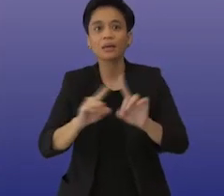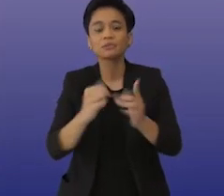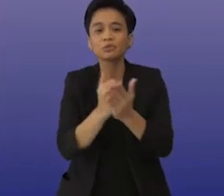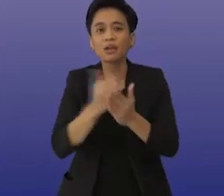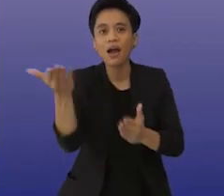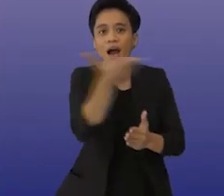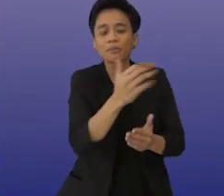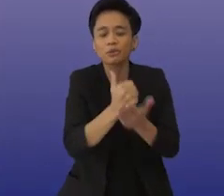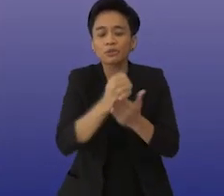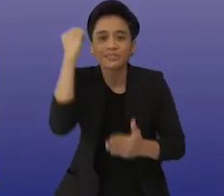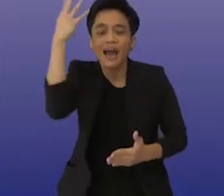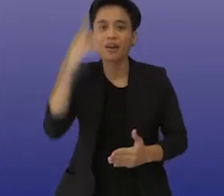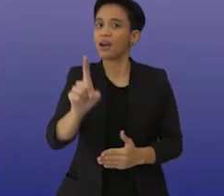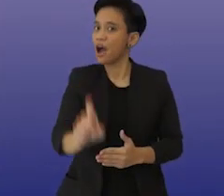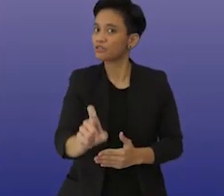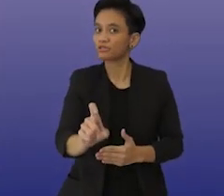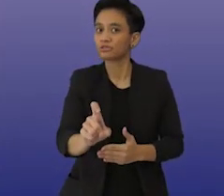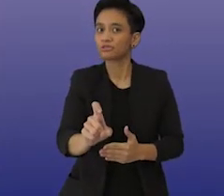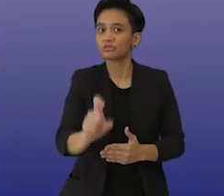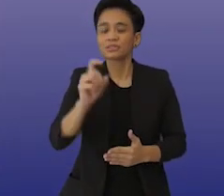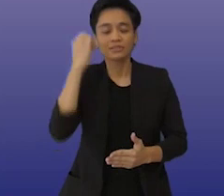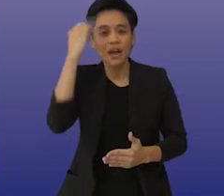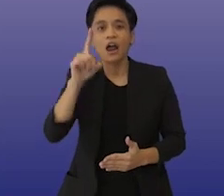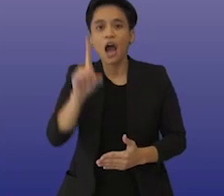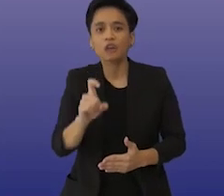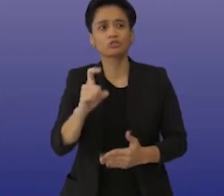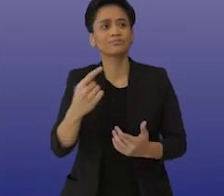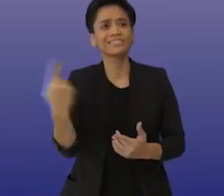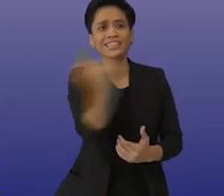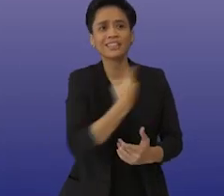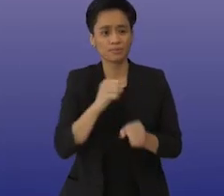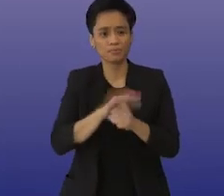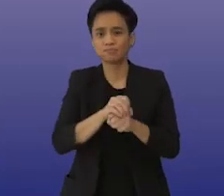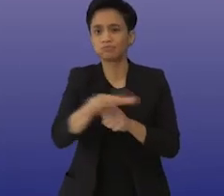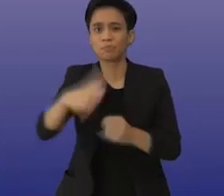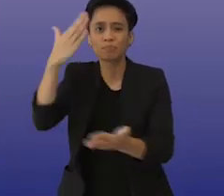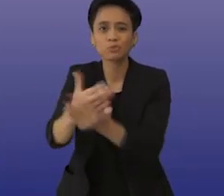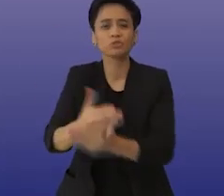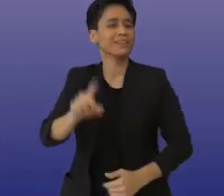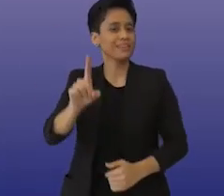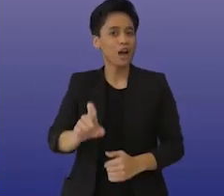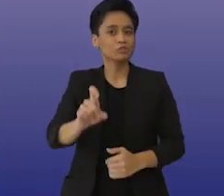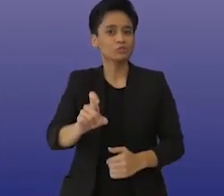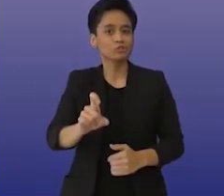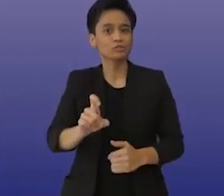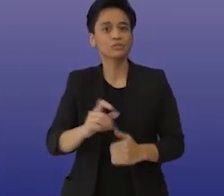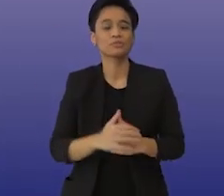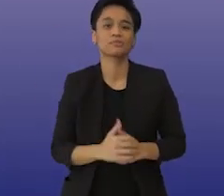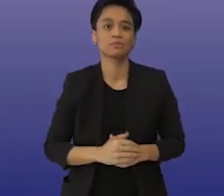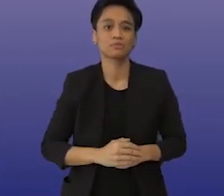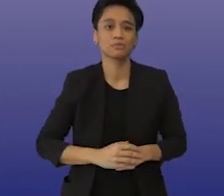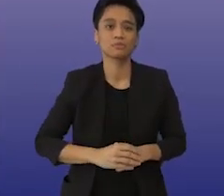sepenuhnya kita miliki dalam rangka menjaga dan memutuskan rantai penularan copied